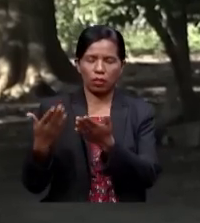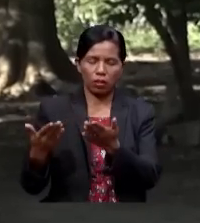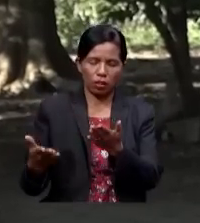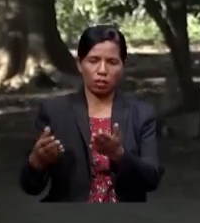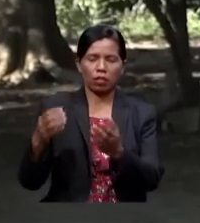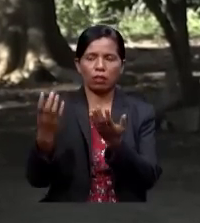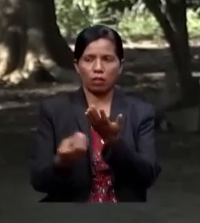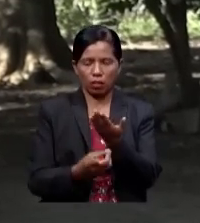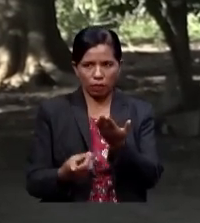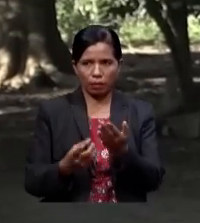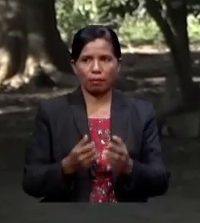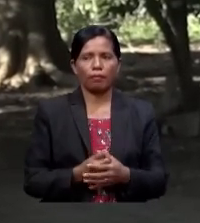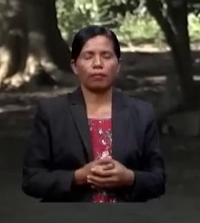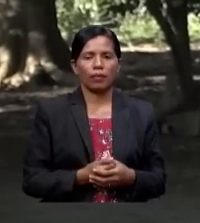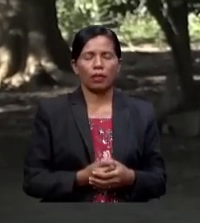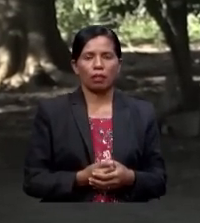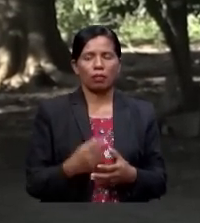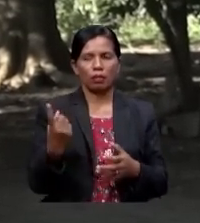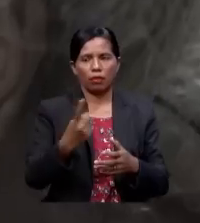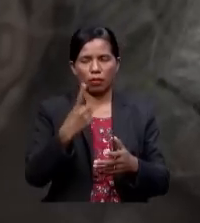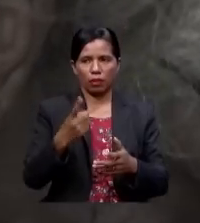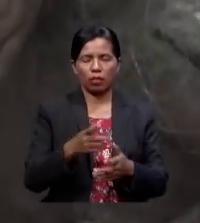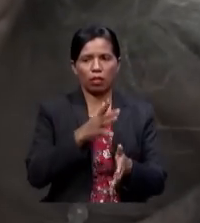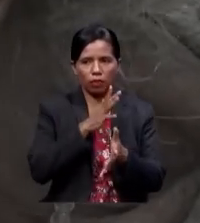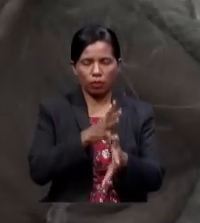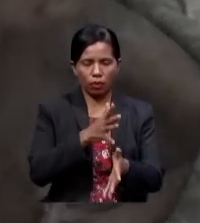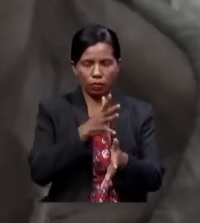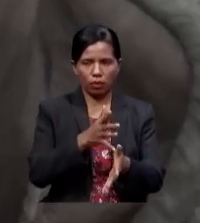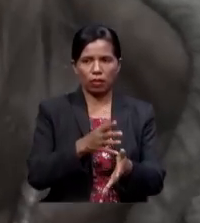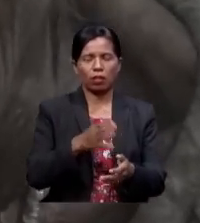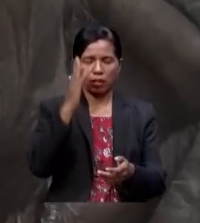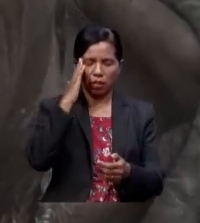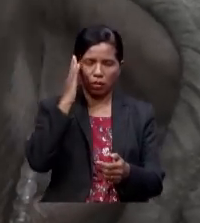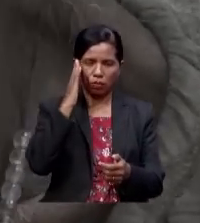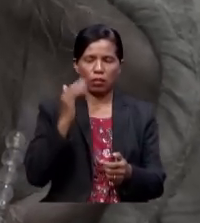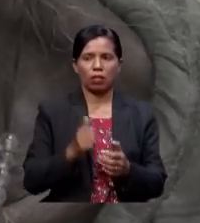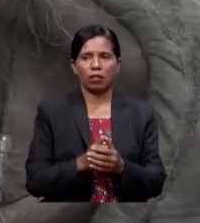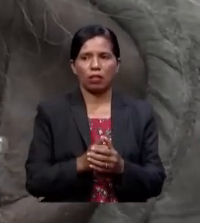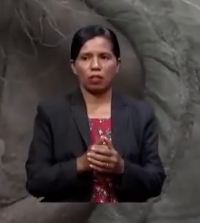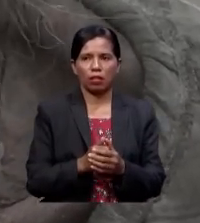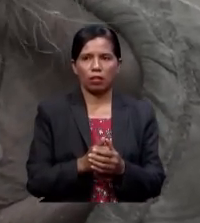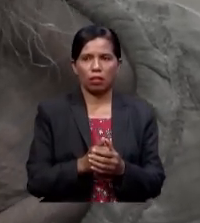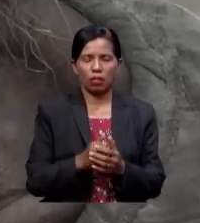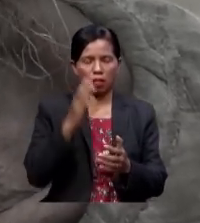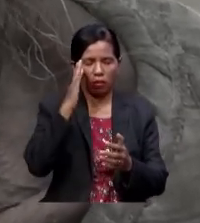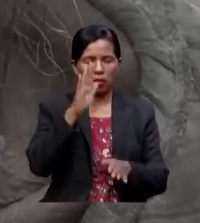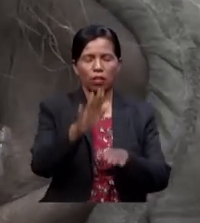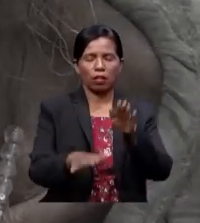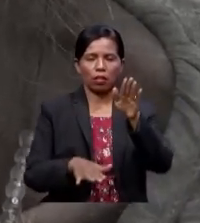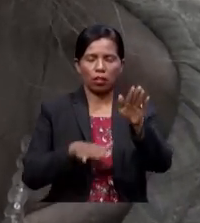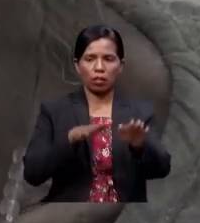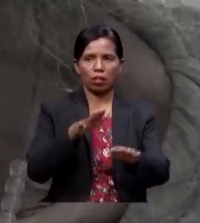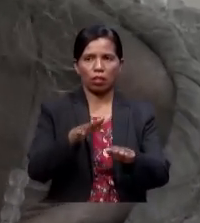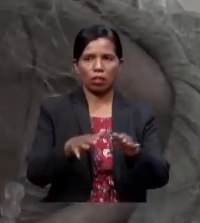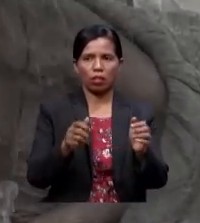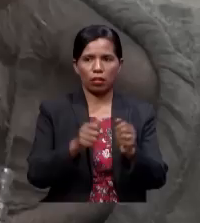firik. Nee makida nee de. Nee firik nee hasa ni hanui. Hasa nee ubri ami lau. Nee hol ni tu kon nee